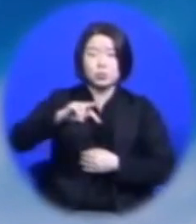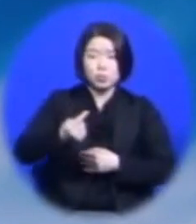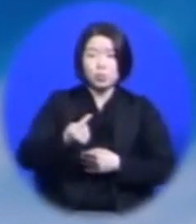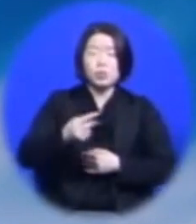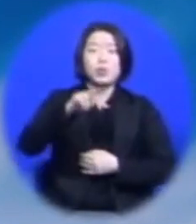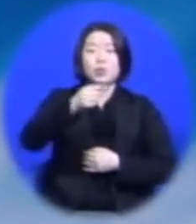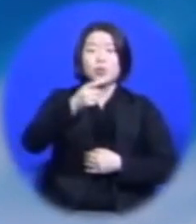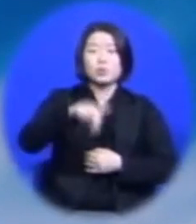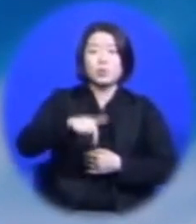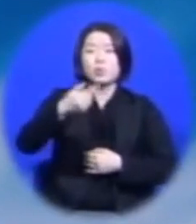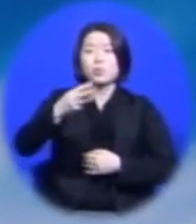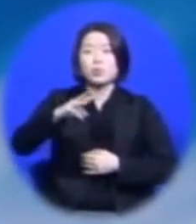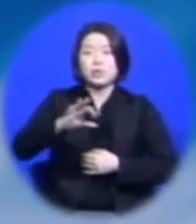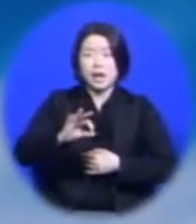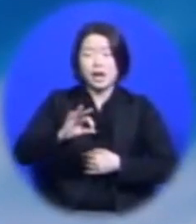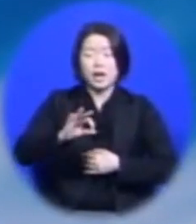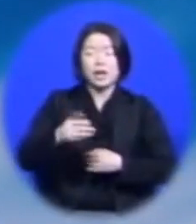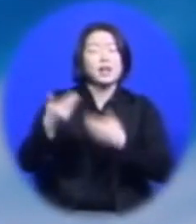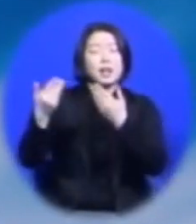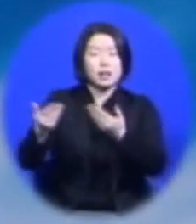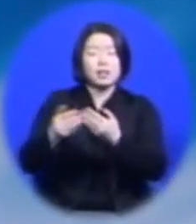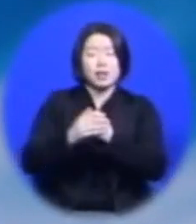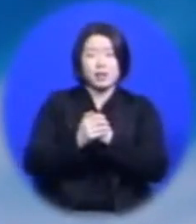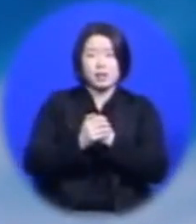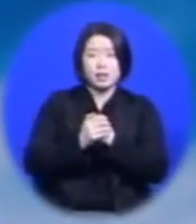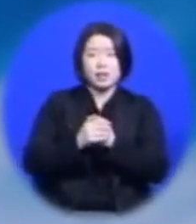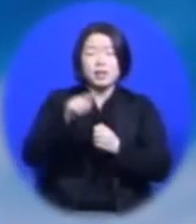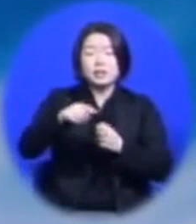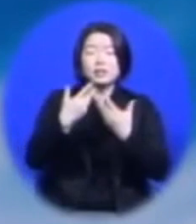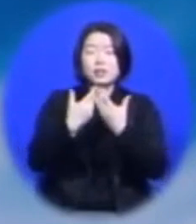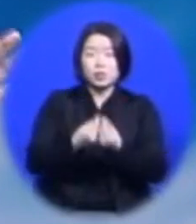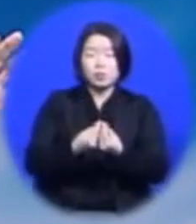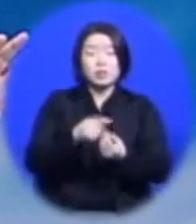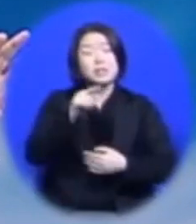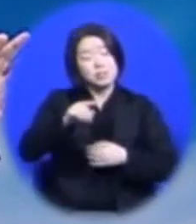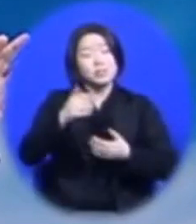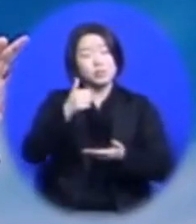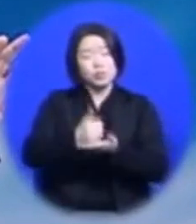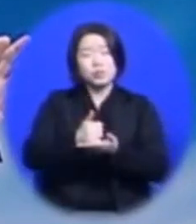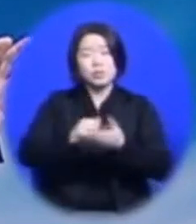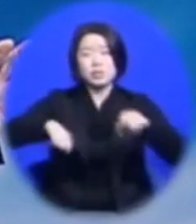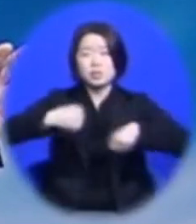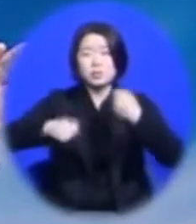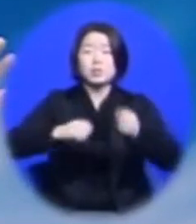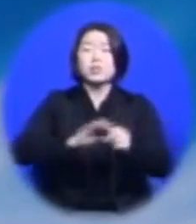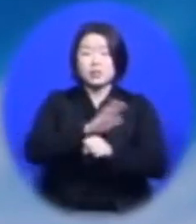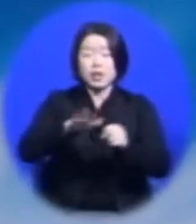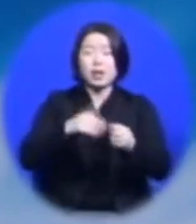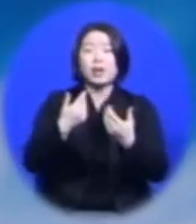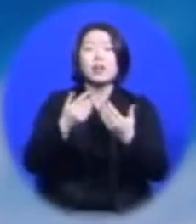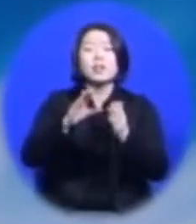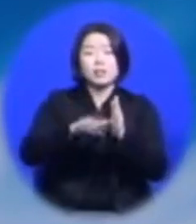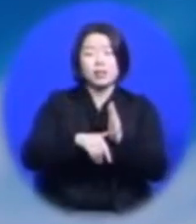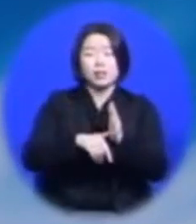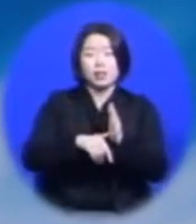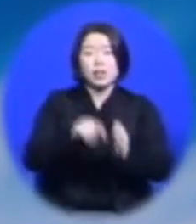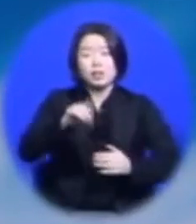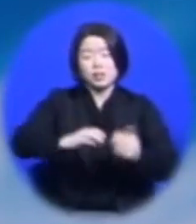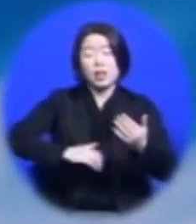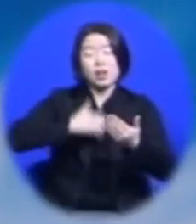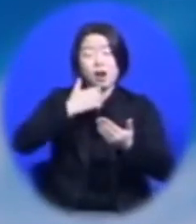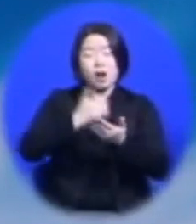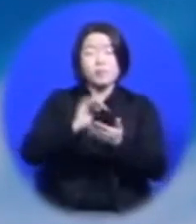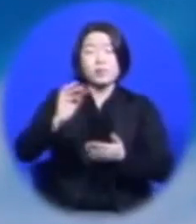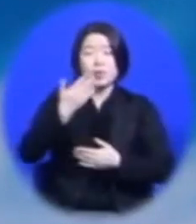속량한다 이렇게 말을 합니다. 그런 경우는 그 주인이 짐승을 정말 사랑하는 사람이고 그게 감동이 될